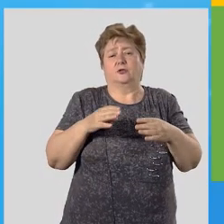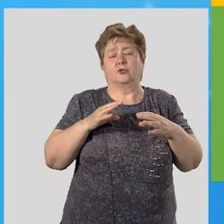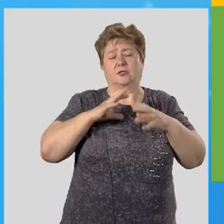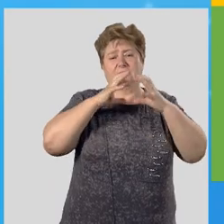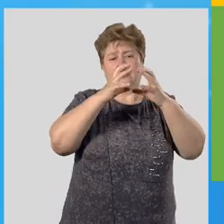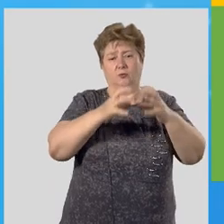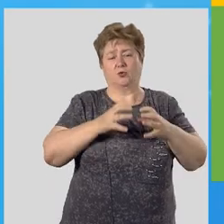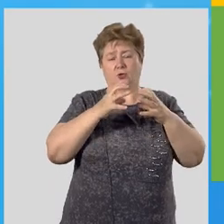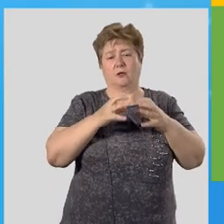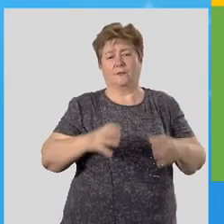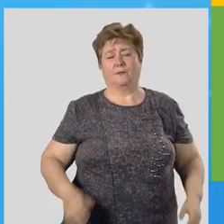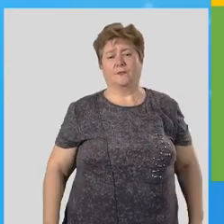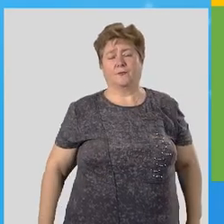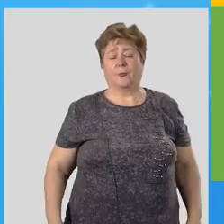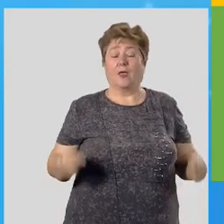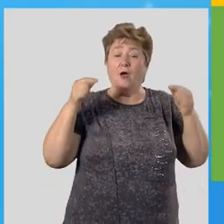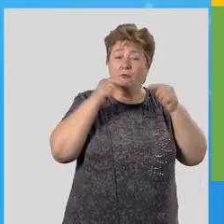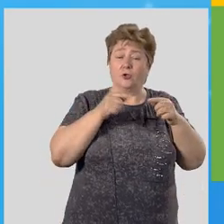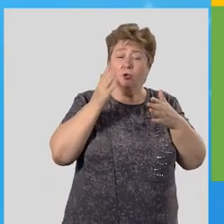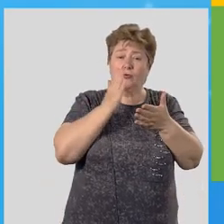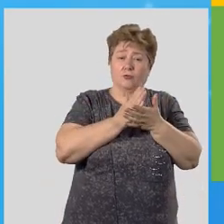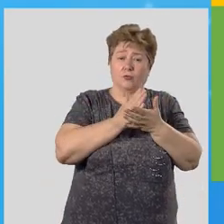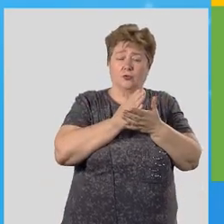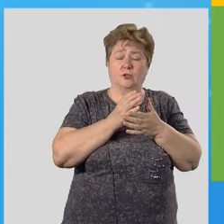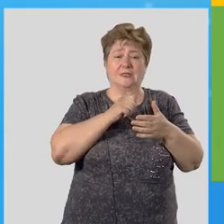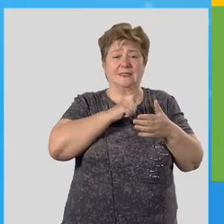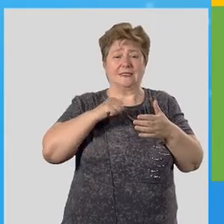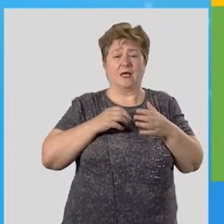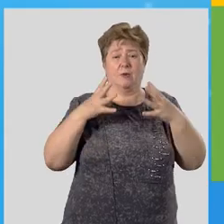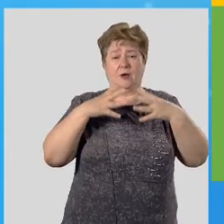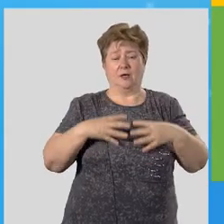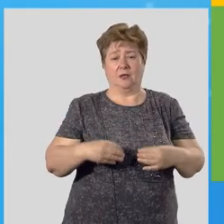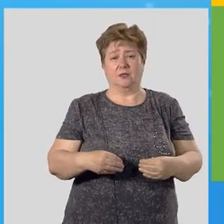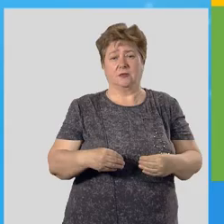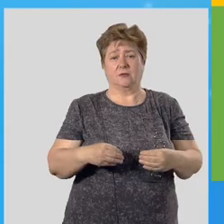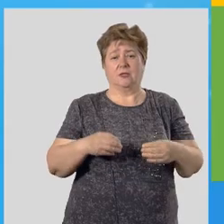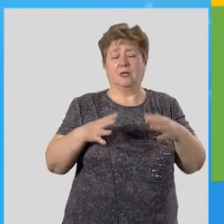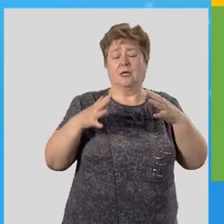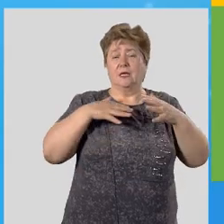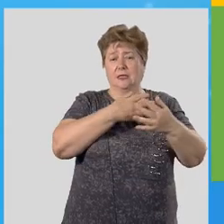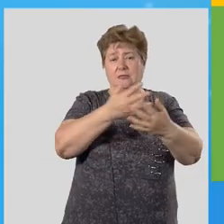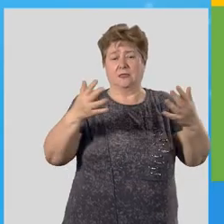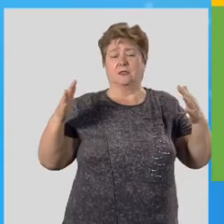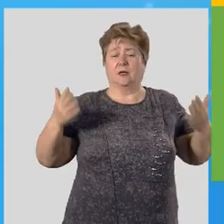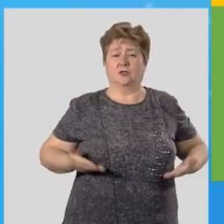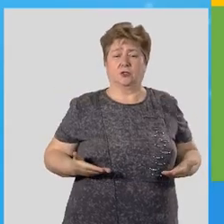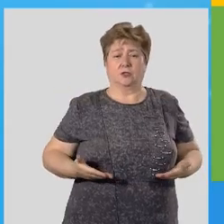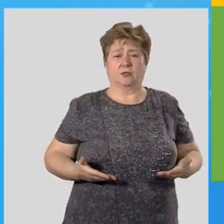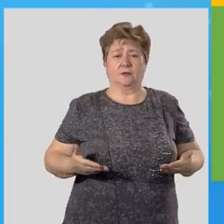наш земной шар. В нее входят сами организмы и среда их